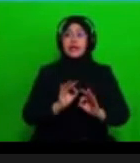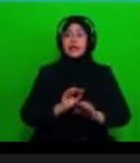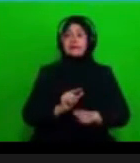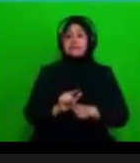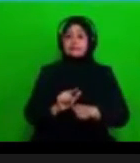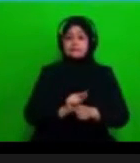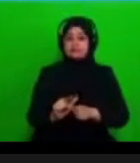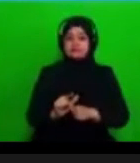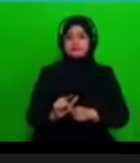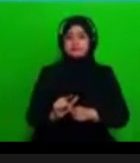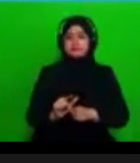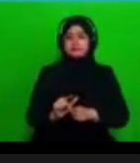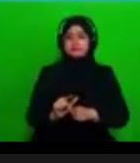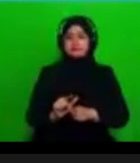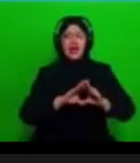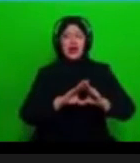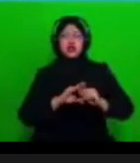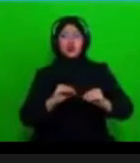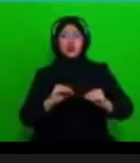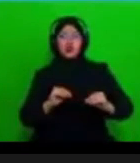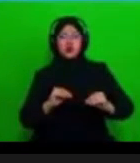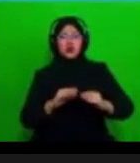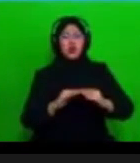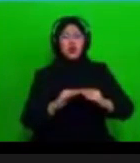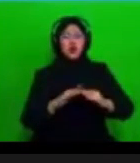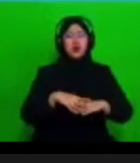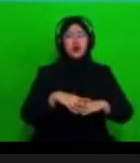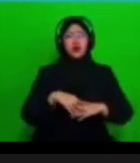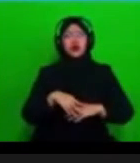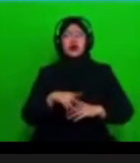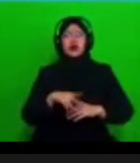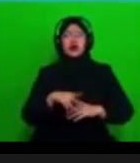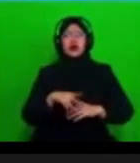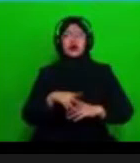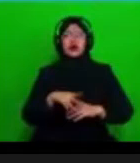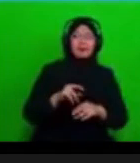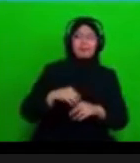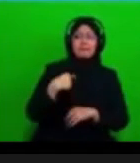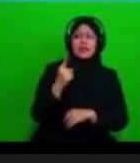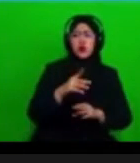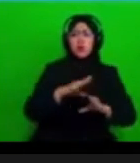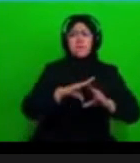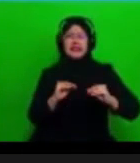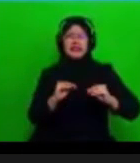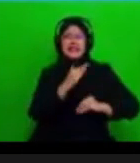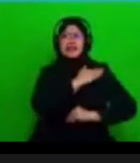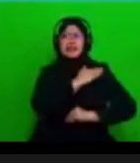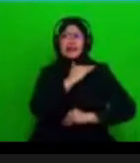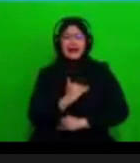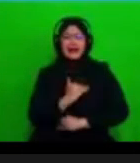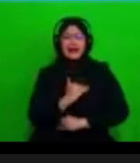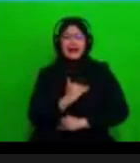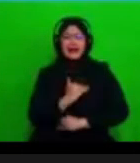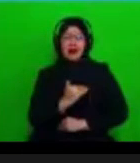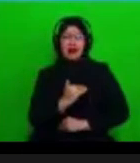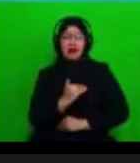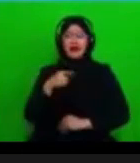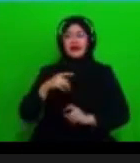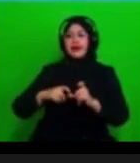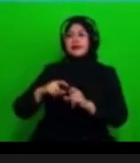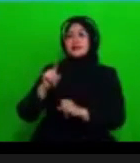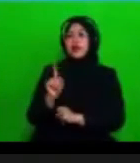atau career roadmap-nya itu terlalu jauh di bawah S1, sehingga kita lebih banyak membutuhkan